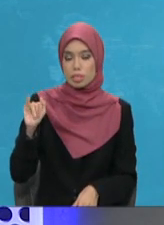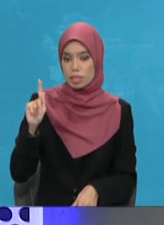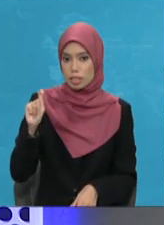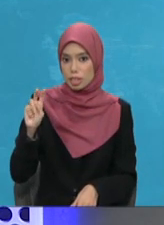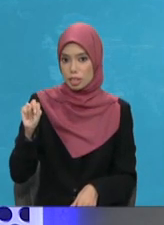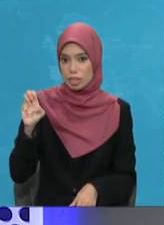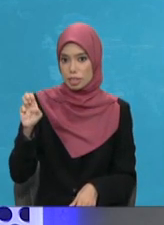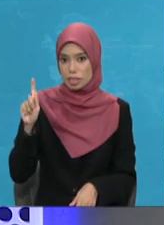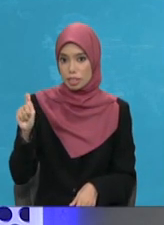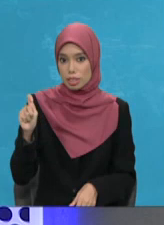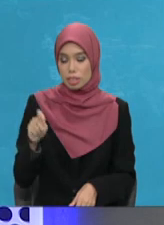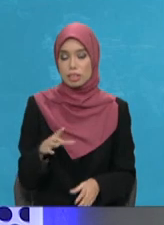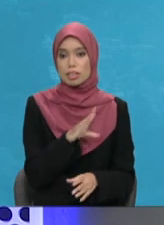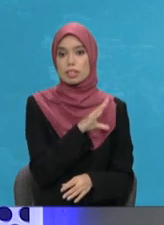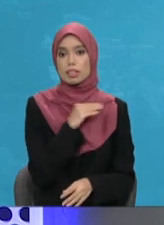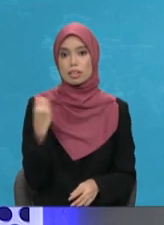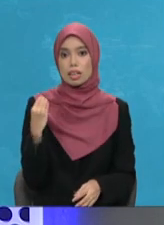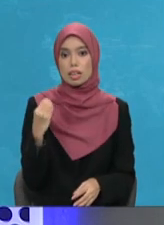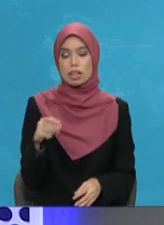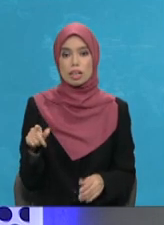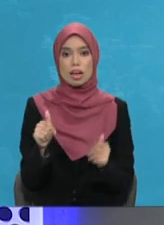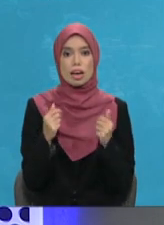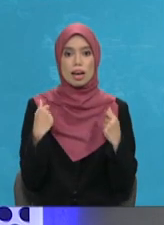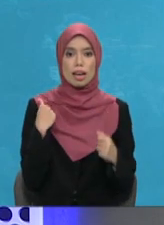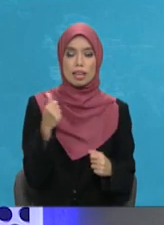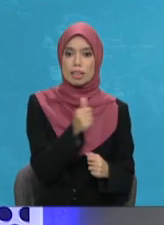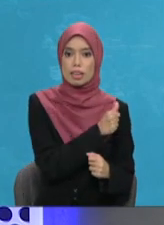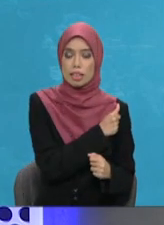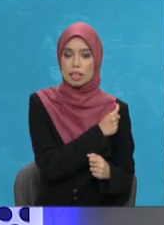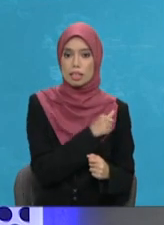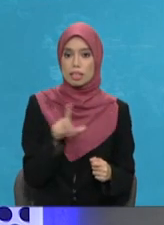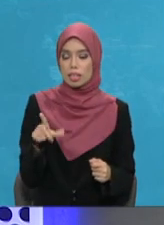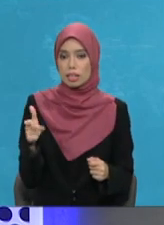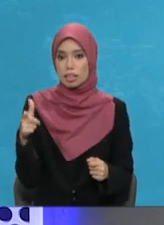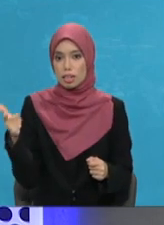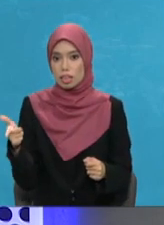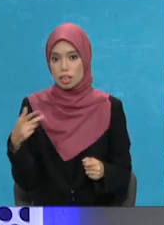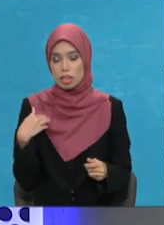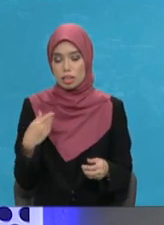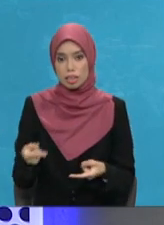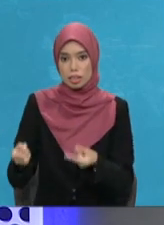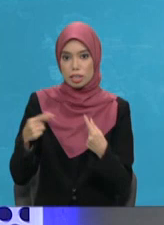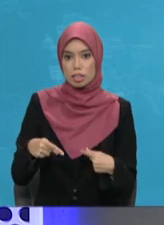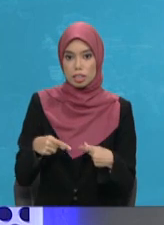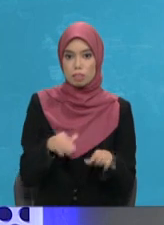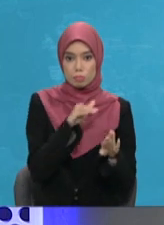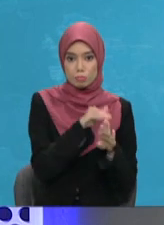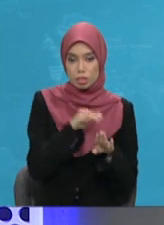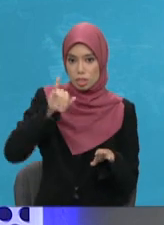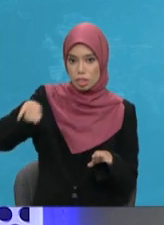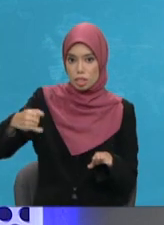timbangan-timbangan setia Usaha tetap dan ahli-ahli bersekutu majelis berlangsung di Royal